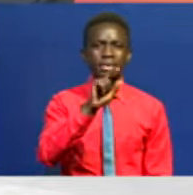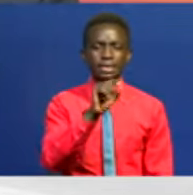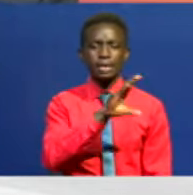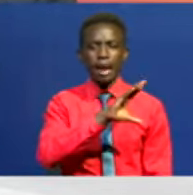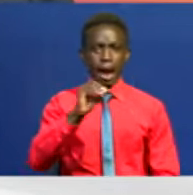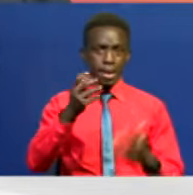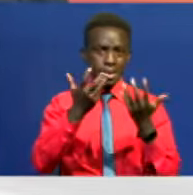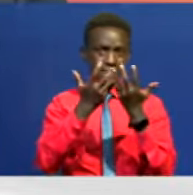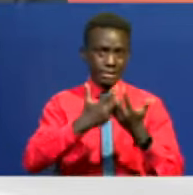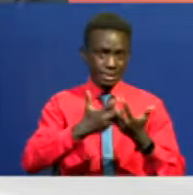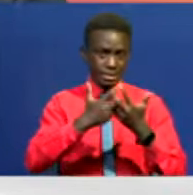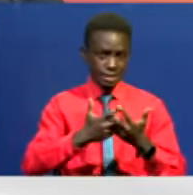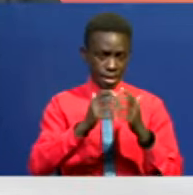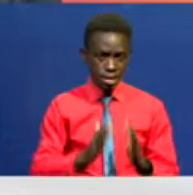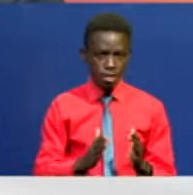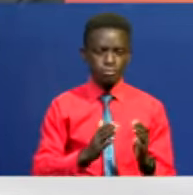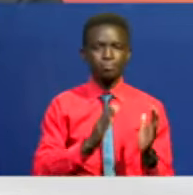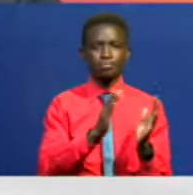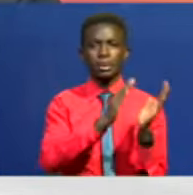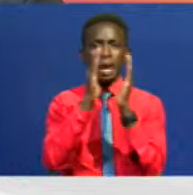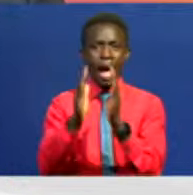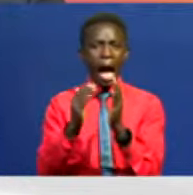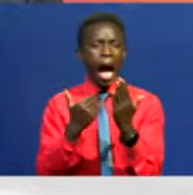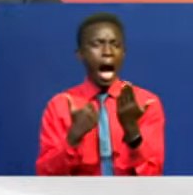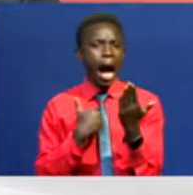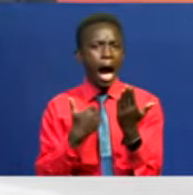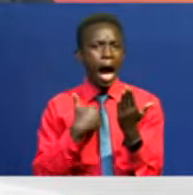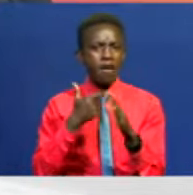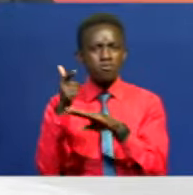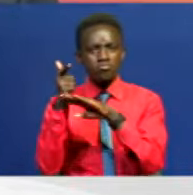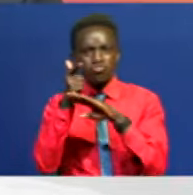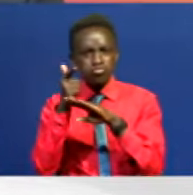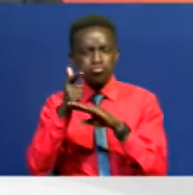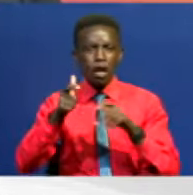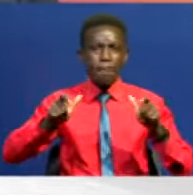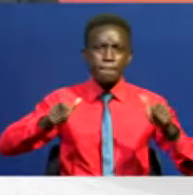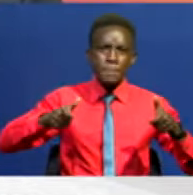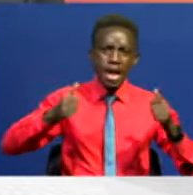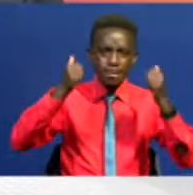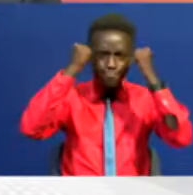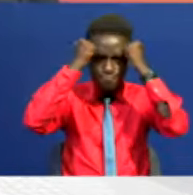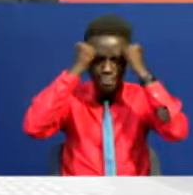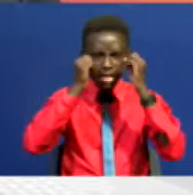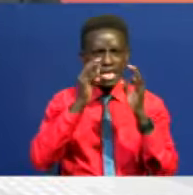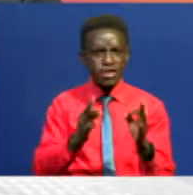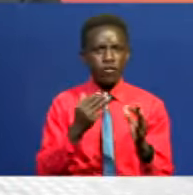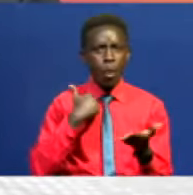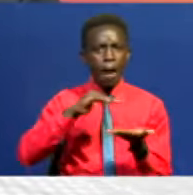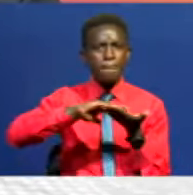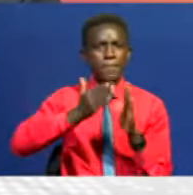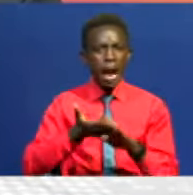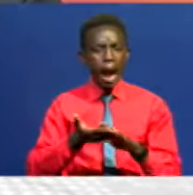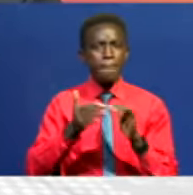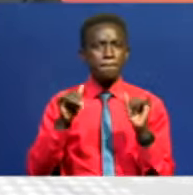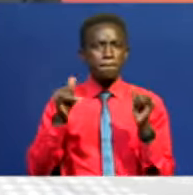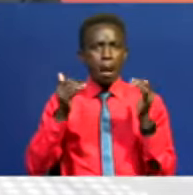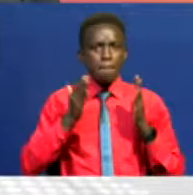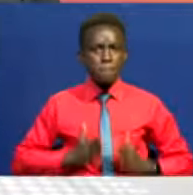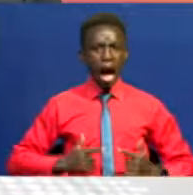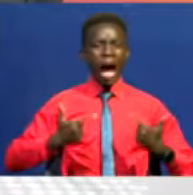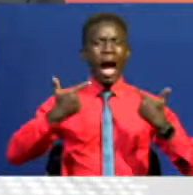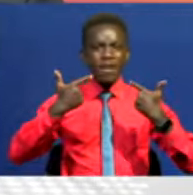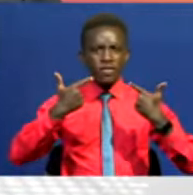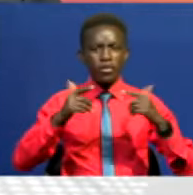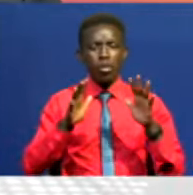pia journalism and media studies, wale ambao wangetaka kuwa wanahabari ama wangetaka kufanya kazi katika fani ya